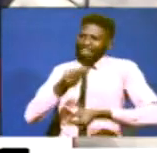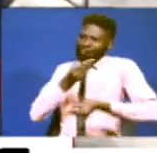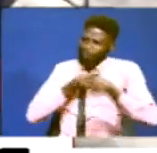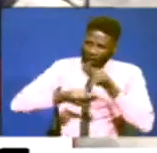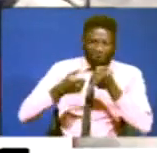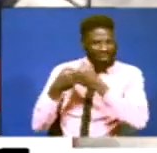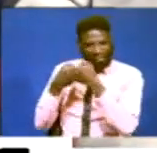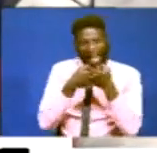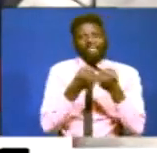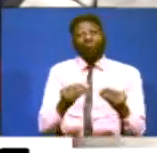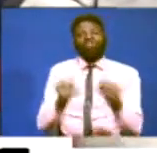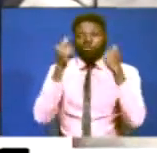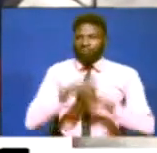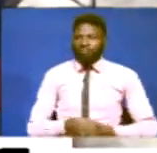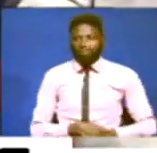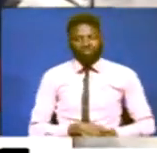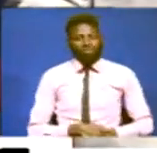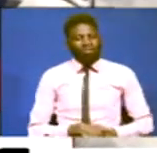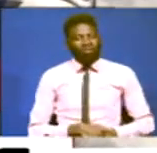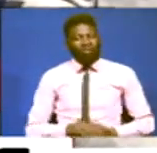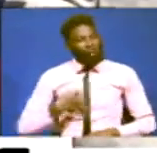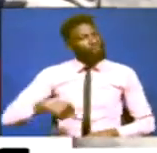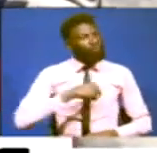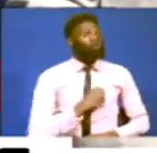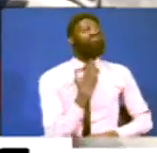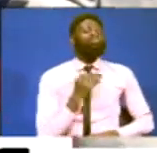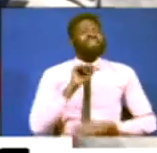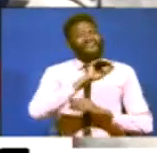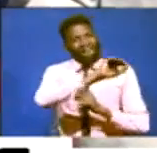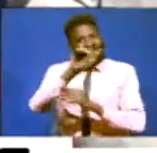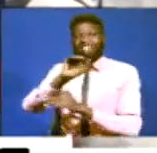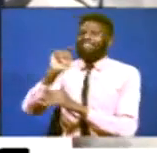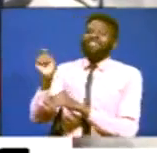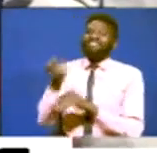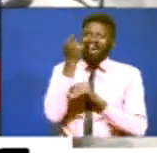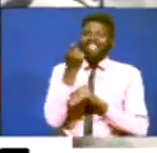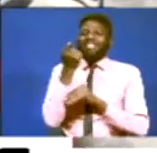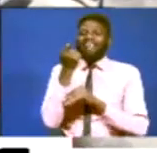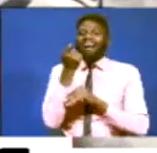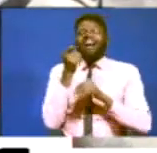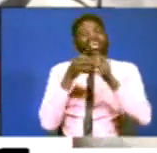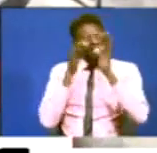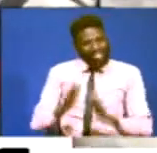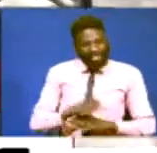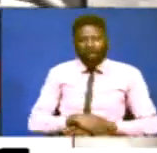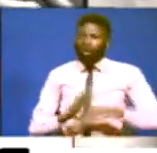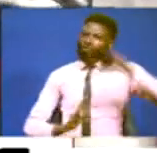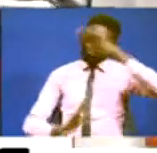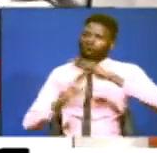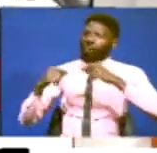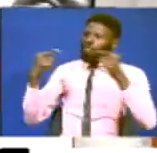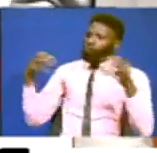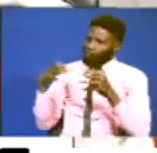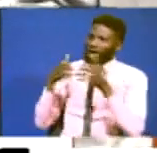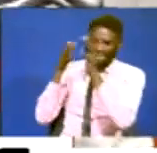kuomba viongozi wa Kenya, hasa wale ambao wako mrengo wa mbele kwenda kinyume au kupinga uongozi ulioko. Ni